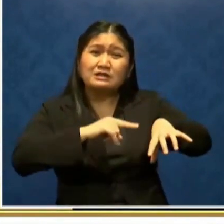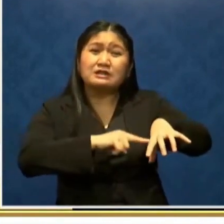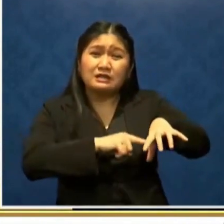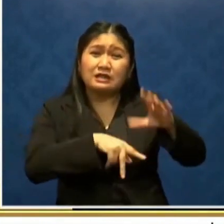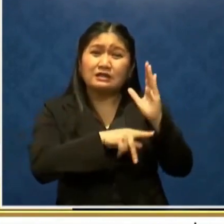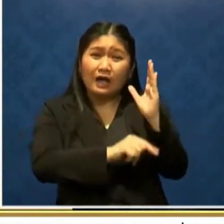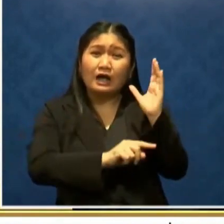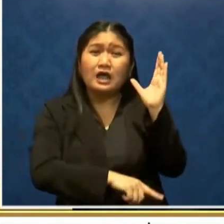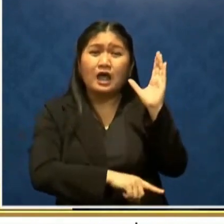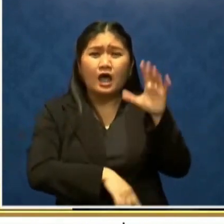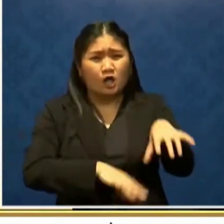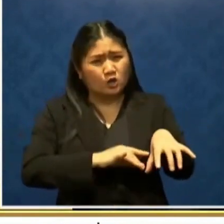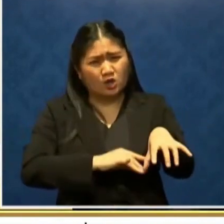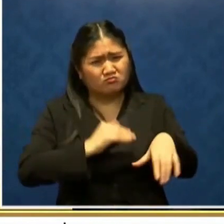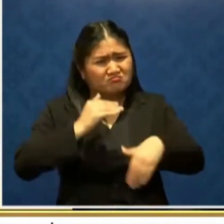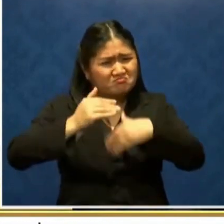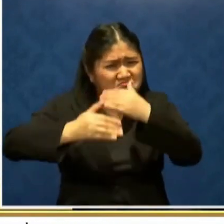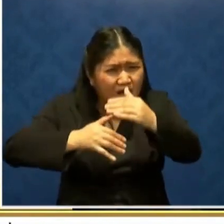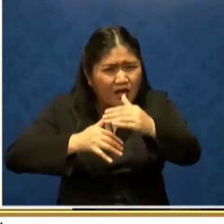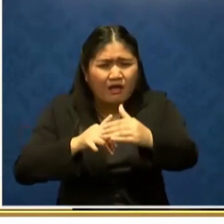ไมมคามพ้นหน้าเทาที่ควร